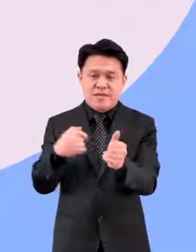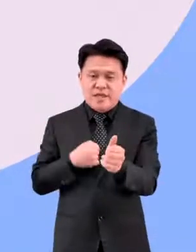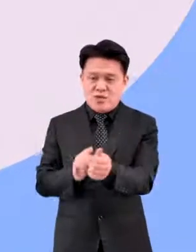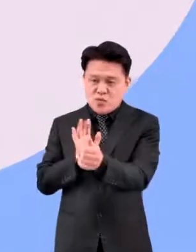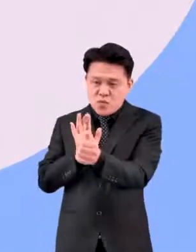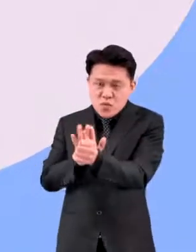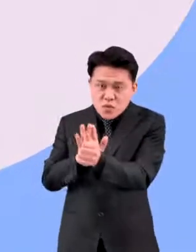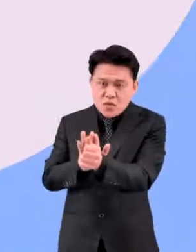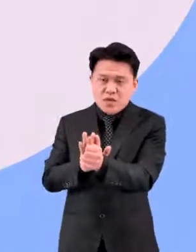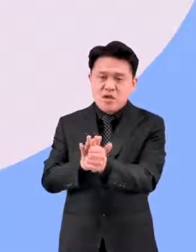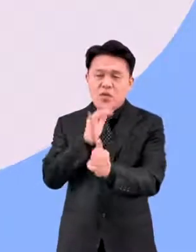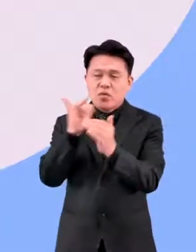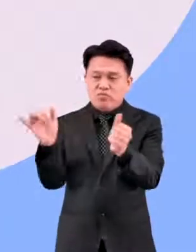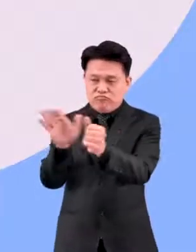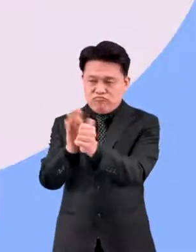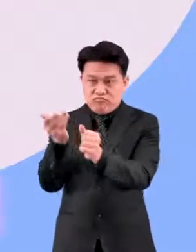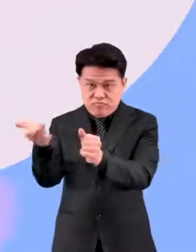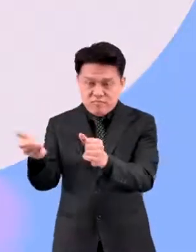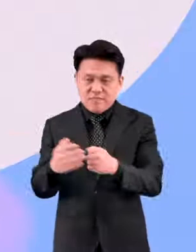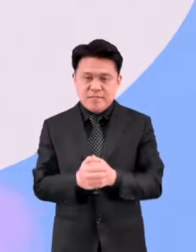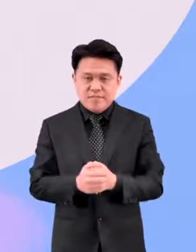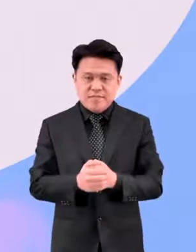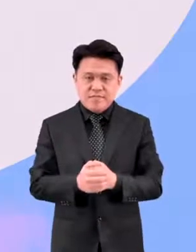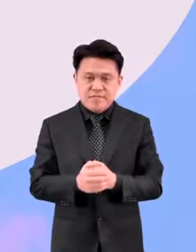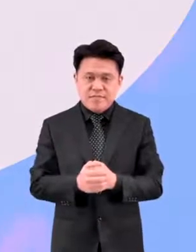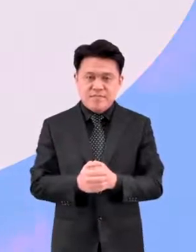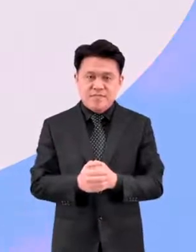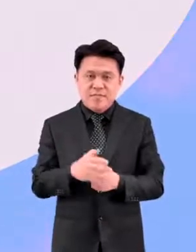도와 어르신들을 보살펴드리는 일입니다.